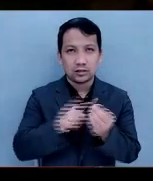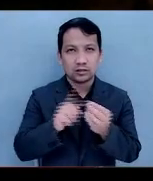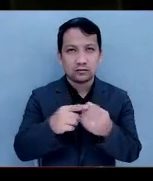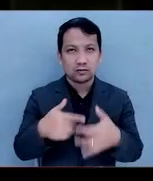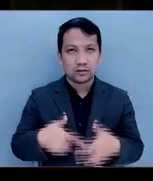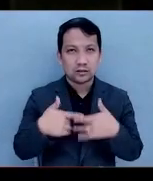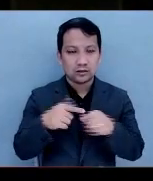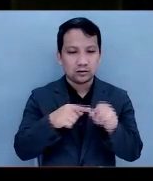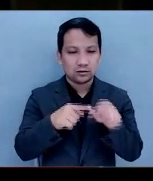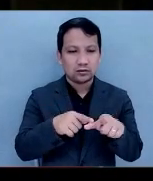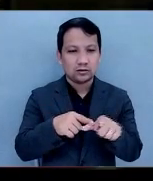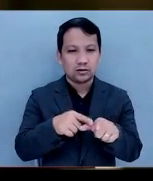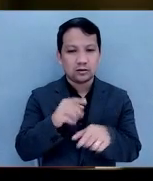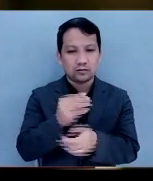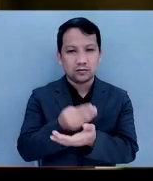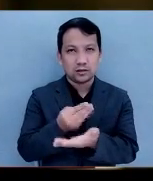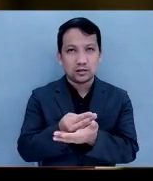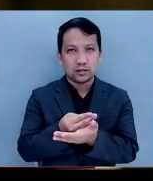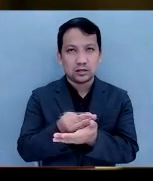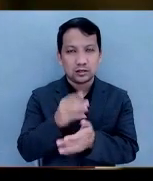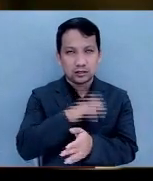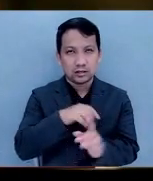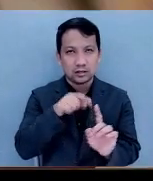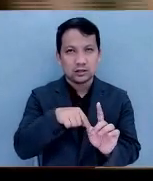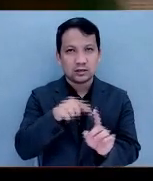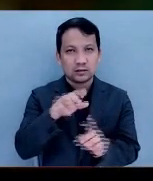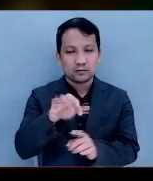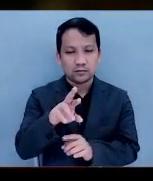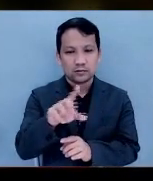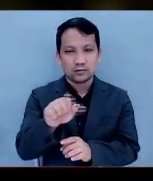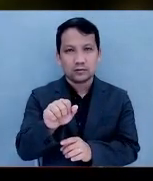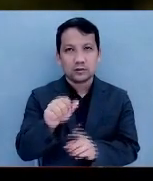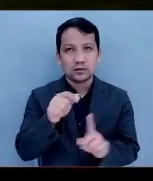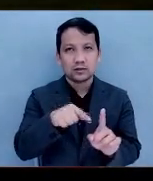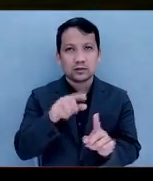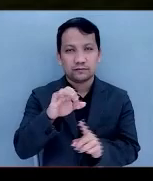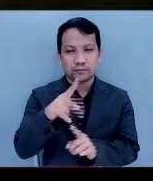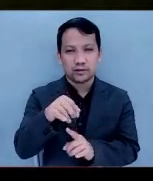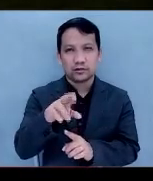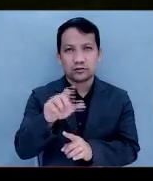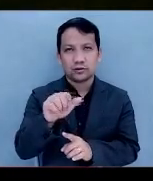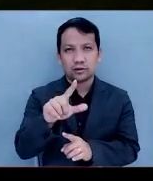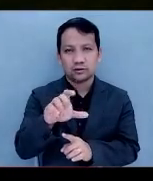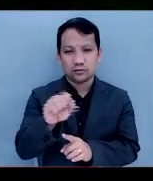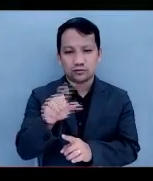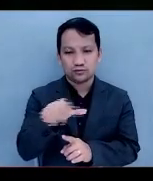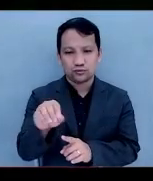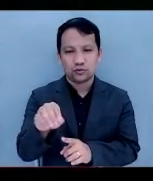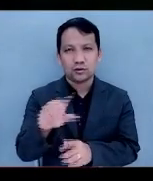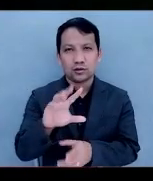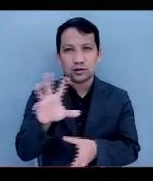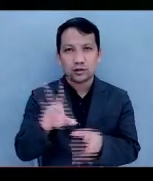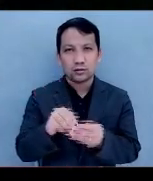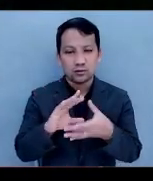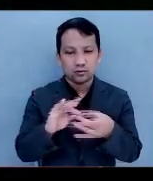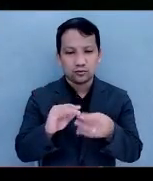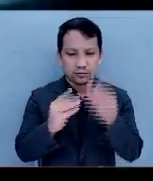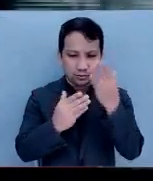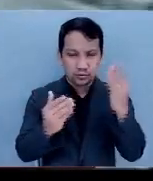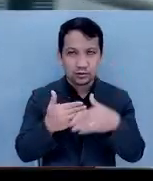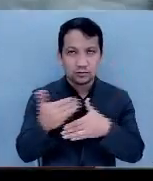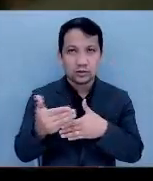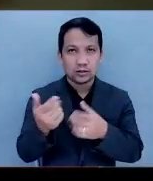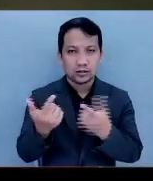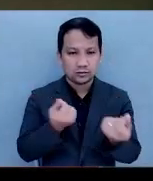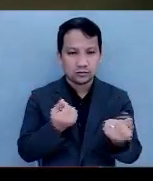ng original Money Heist character na si Berlin, played by Pedro Alonso. Tampok dito ang mga kwento bago nila